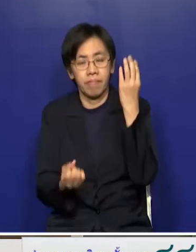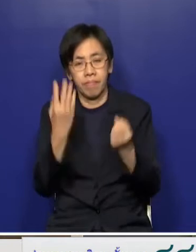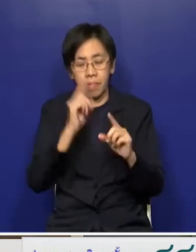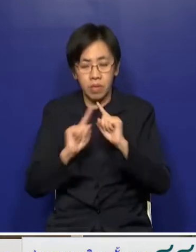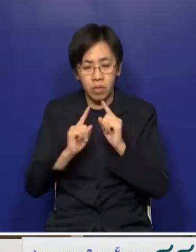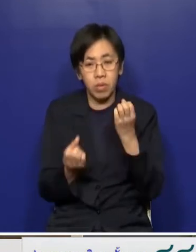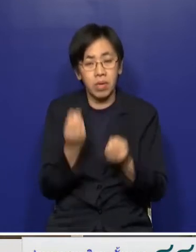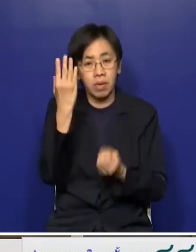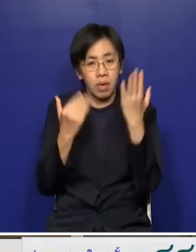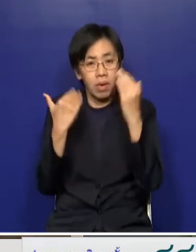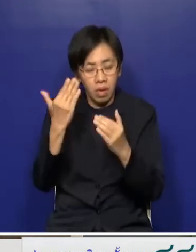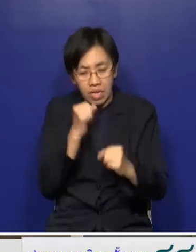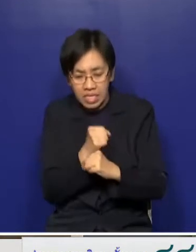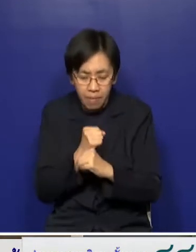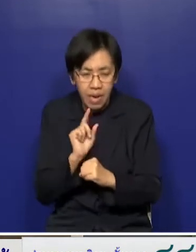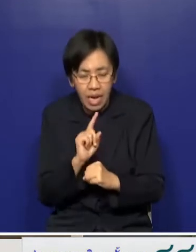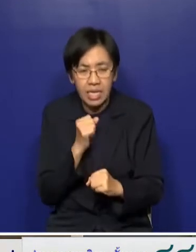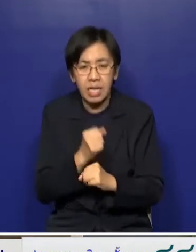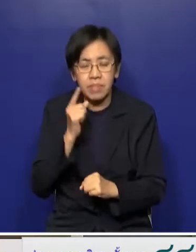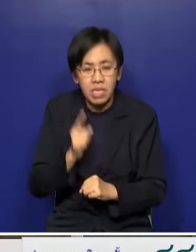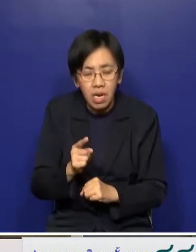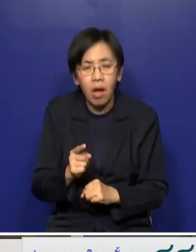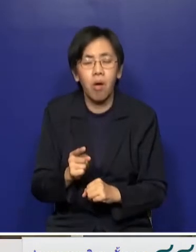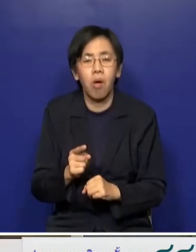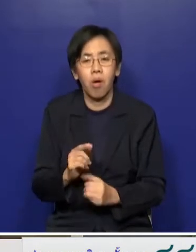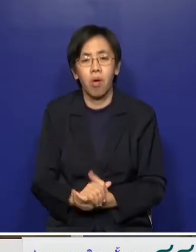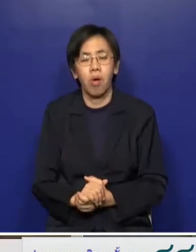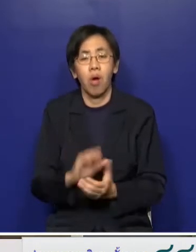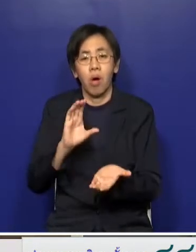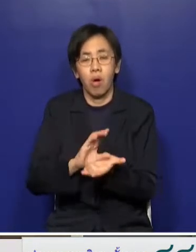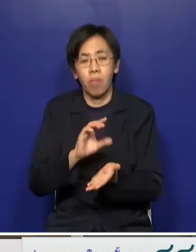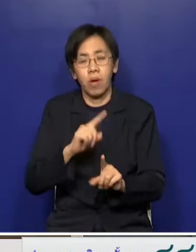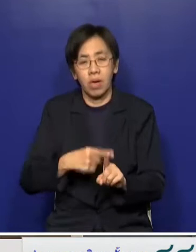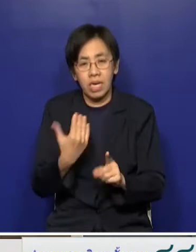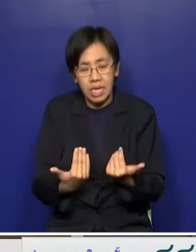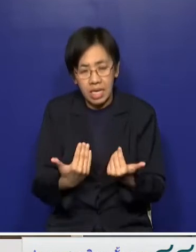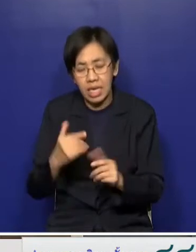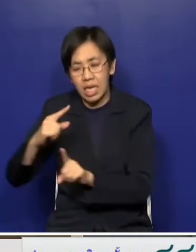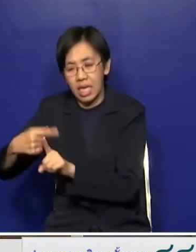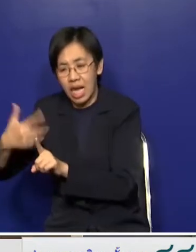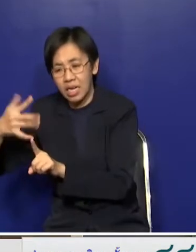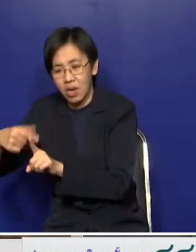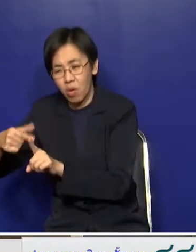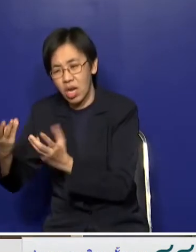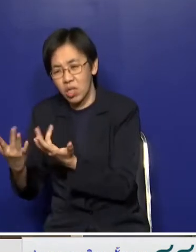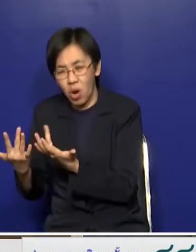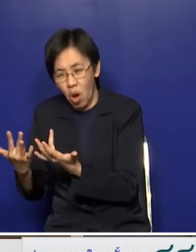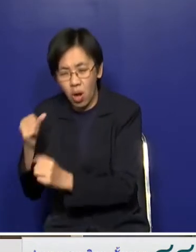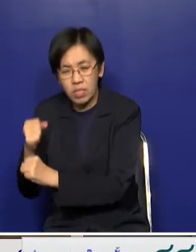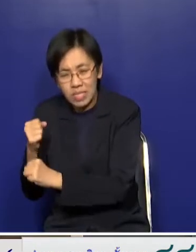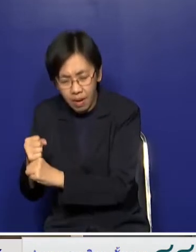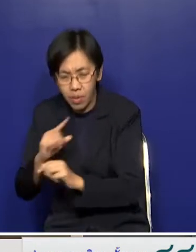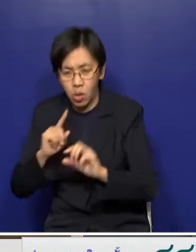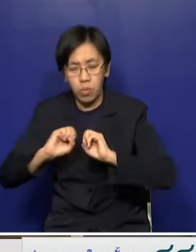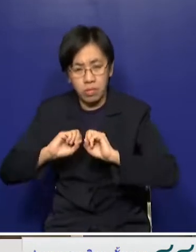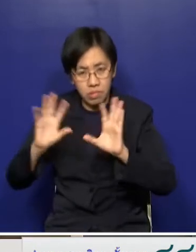ไม้ก่อนบางทีกว่าจะได้ทำอะไรจริงๆได้งบเดือนตั้งแต่เดือนนี้อีก 5-6 เดือนถึงจะได้ทำก็อยากให้มีการเคลียร์กันให้ชั